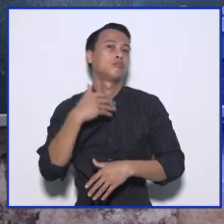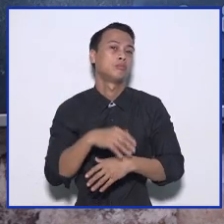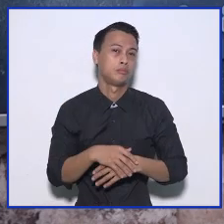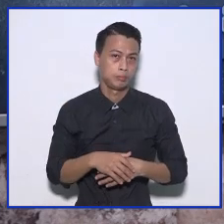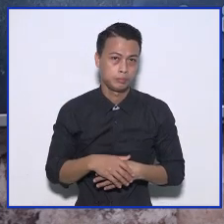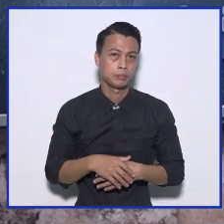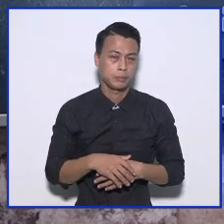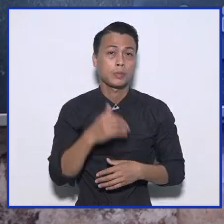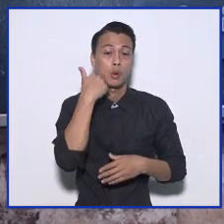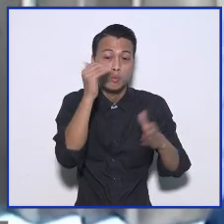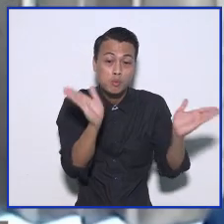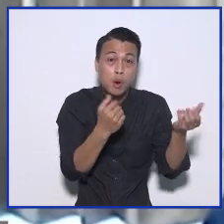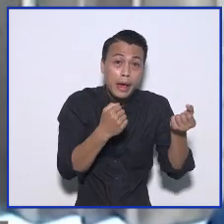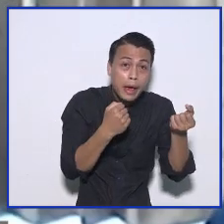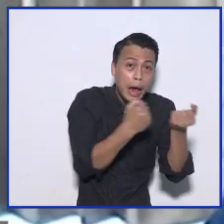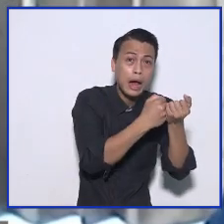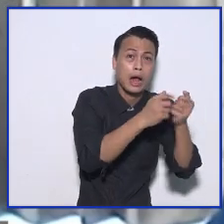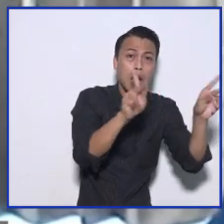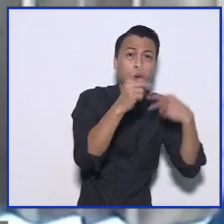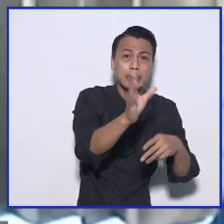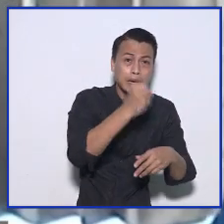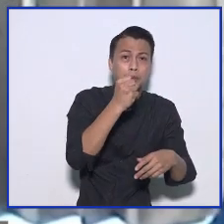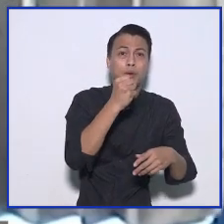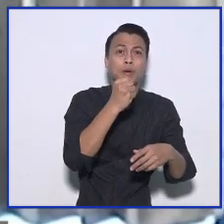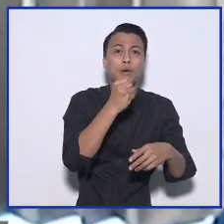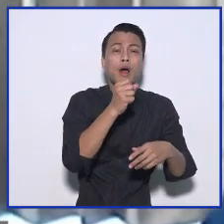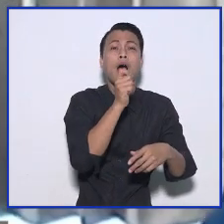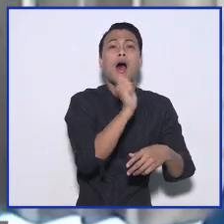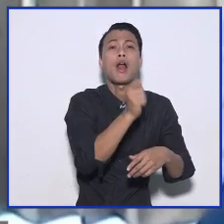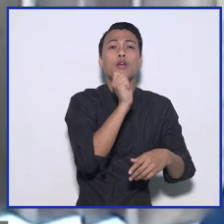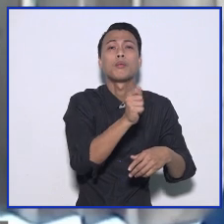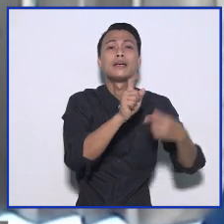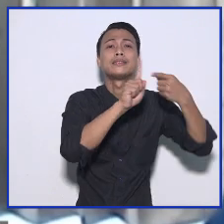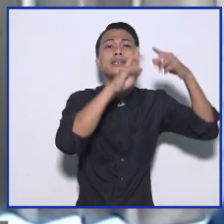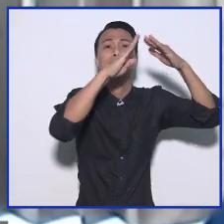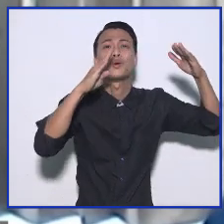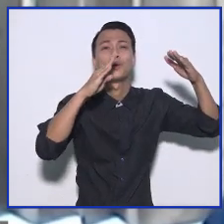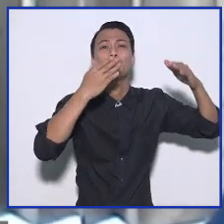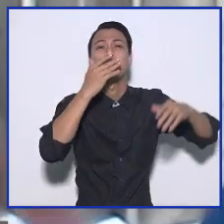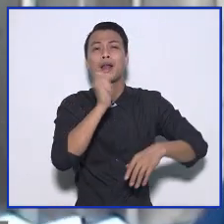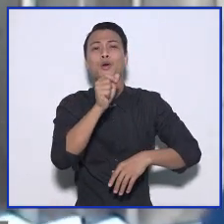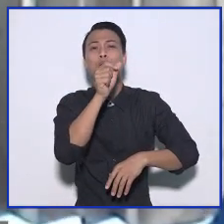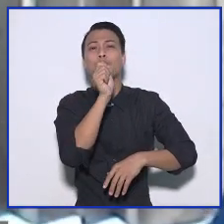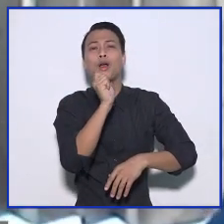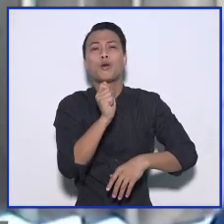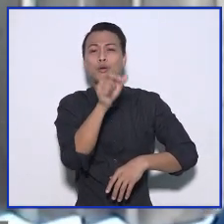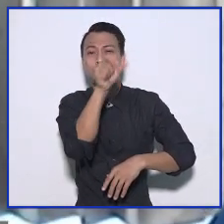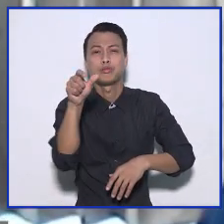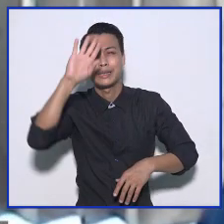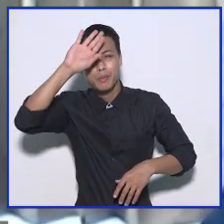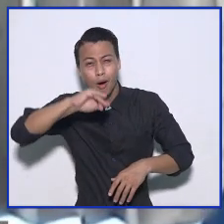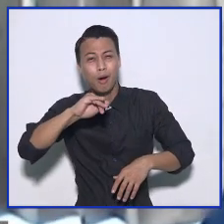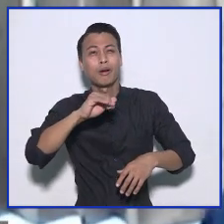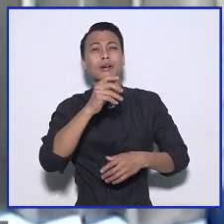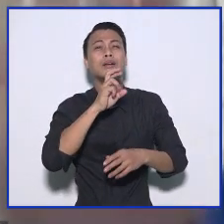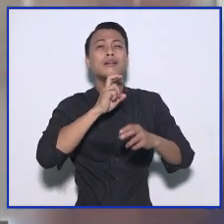ထိရောက်ဆောင်ရွက်ပေးနိုင်ပြီတာမရှိပါဘူးအဲ့တော့ဒီလူမှုဘုံရဲ့အကျိုးခံစားမှုရဖို့ဆိုရင်လူသမားစည်းရုံသွားဖို့လိုပါတယ်လူသမားစည်းရုံဆိုတာဟိုထဲတစ်ပင်မှာရှိပါတယ်ဟု